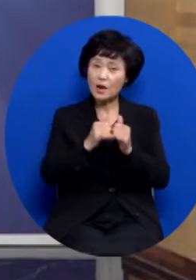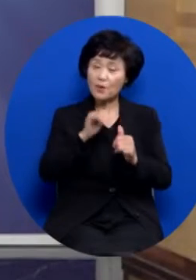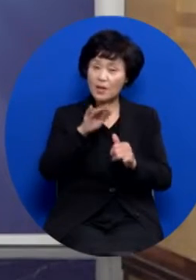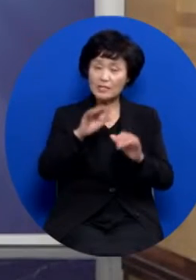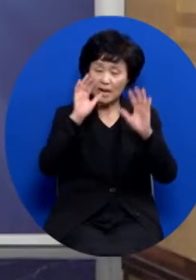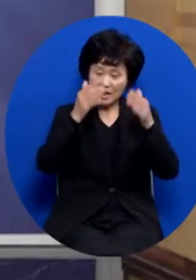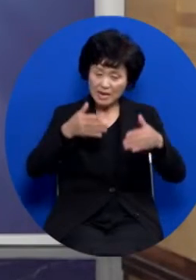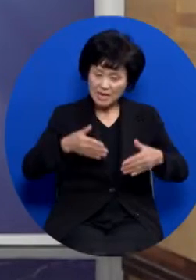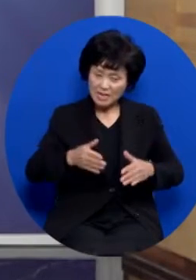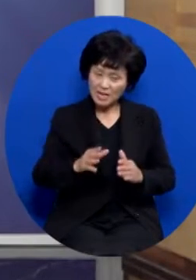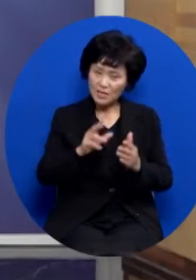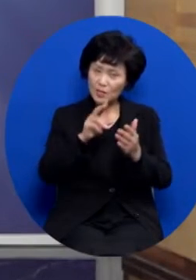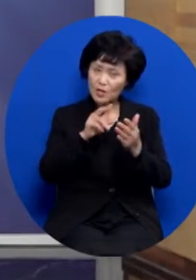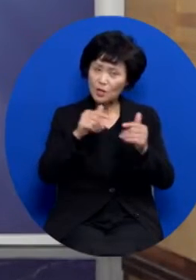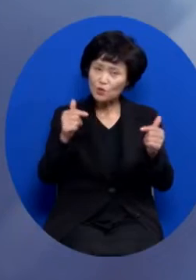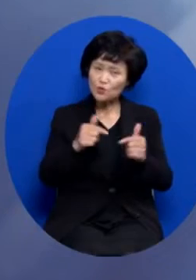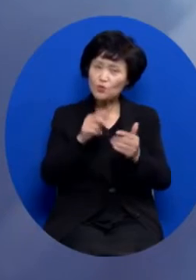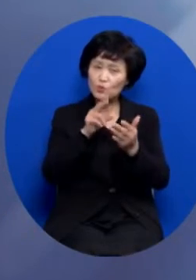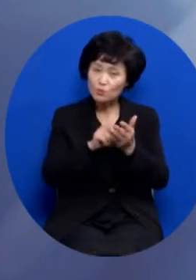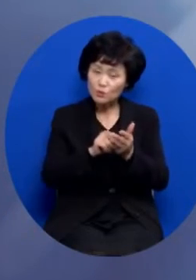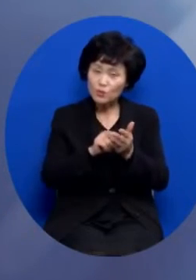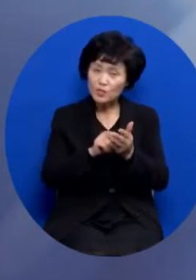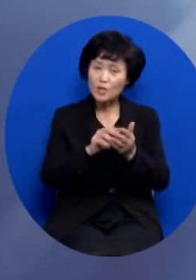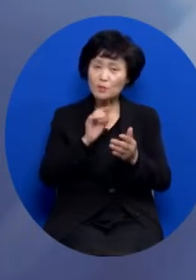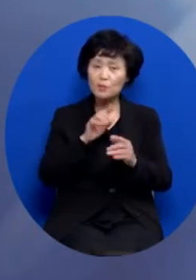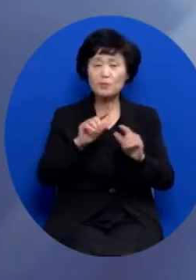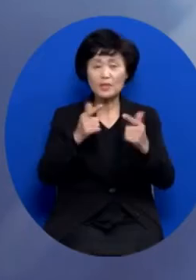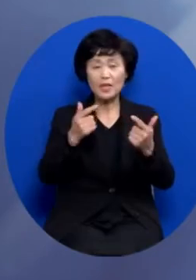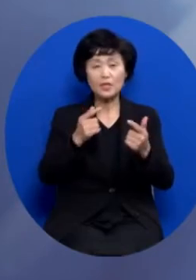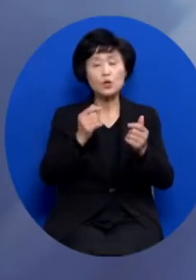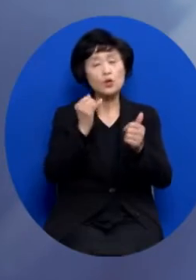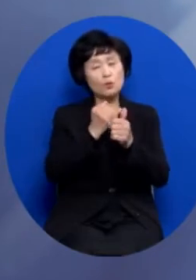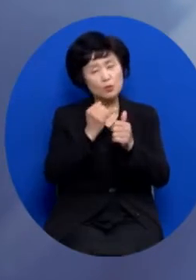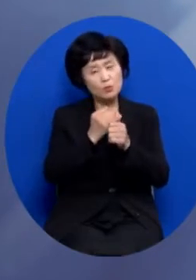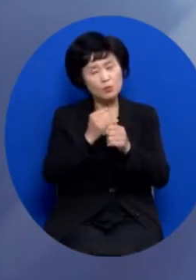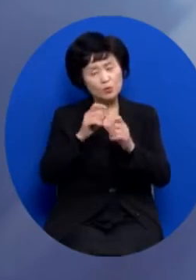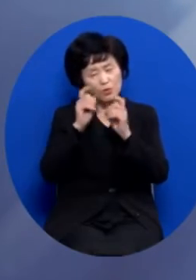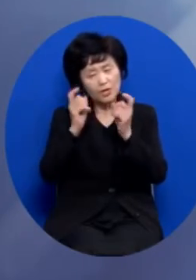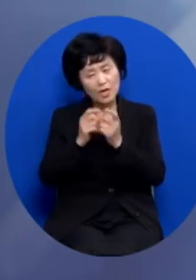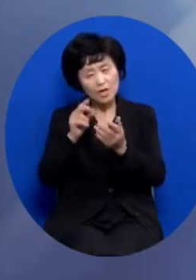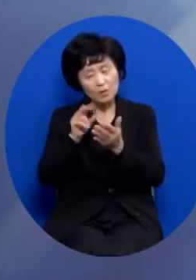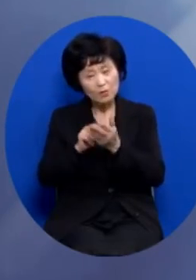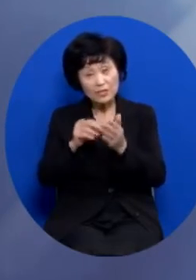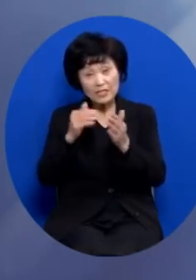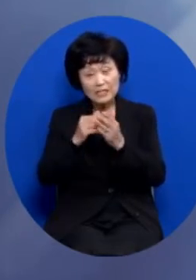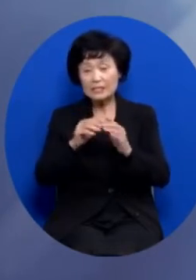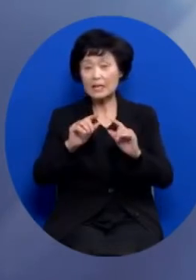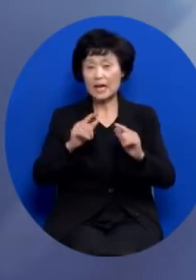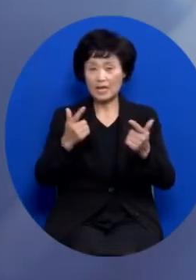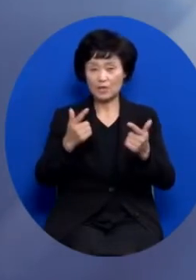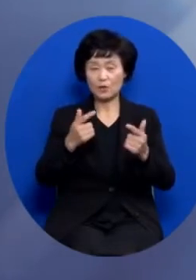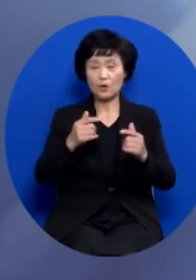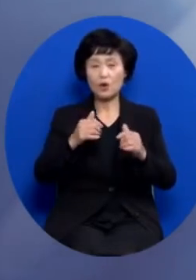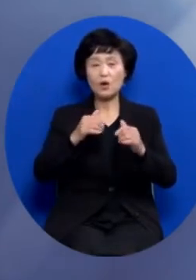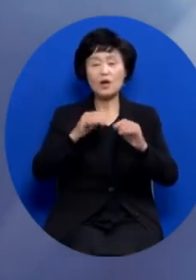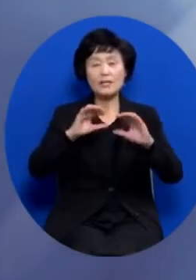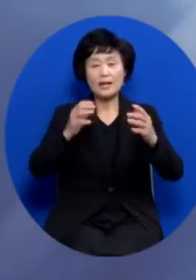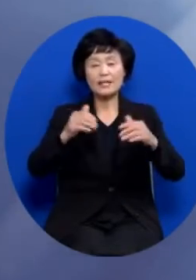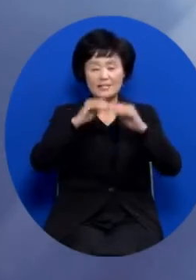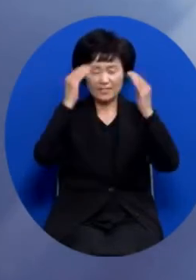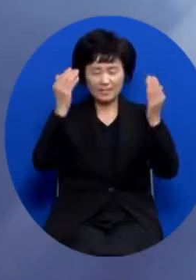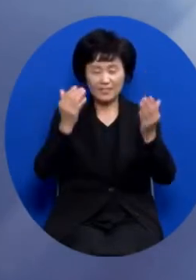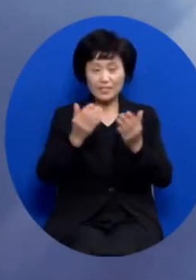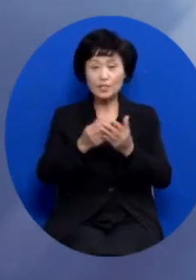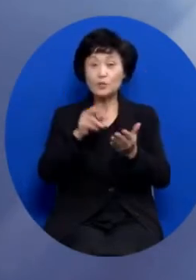출산이나 출생의 문제를 부부나 한 개인의 문제로만 국한하는 게 아니라 그러한 인프라를 만들어 가야 되는 거고 그 과정에서